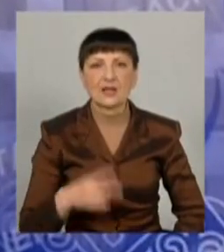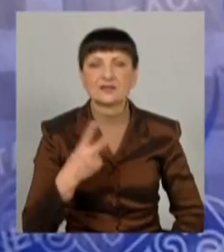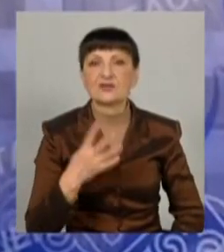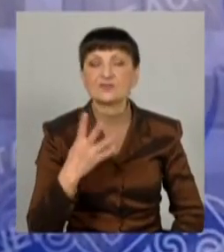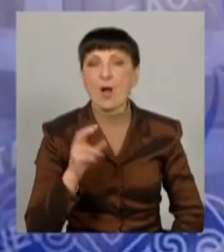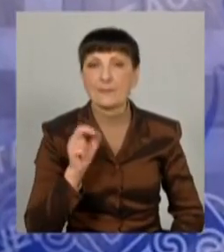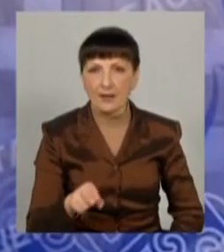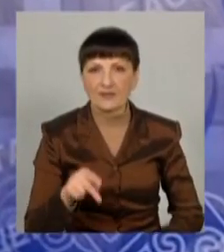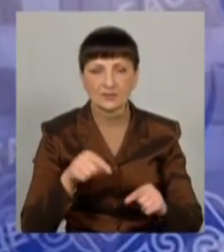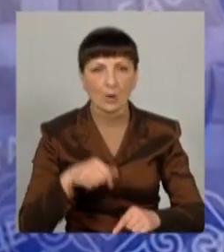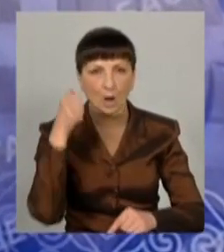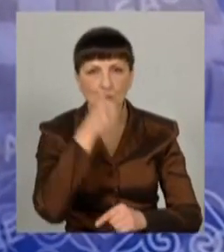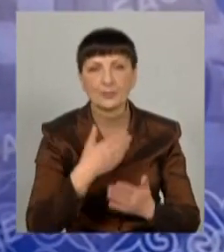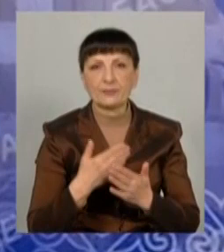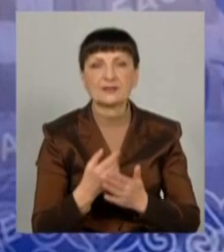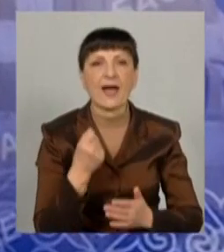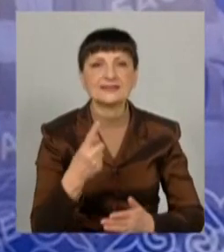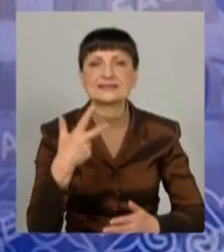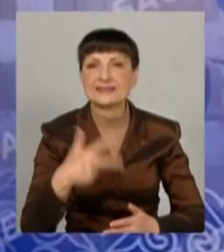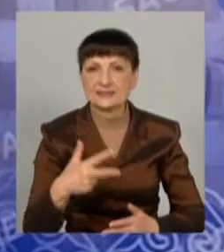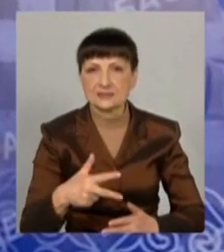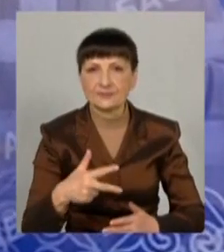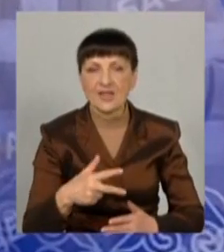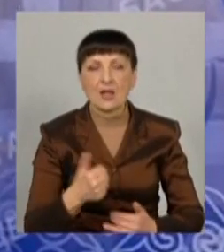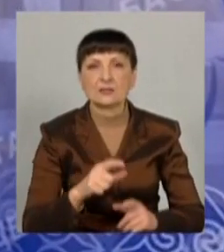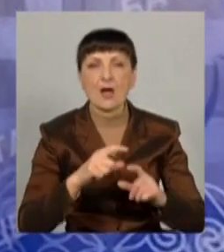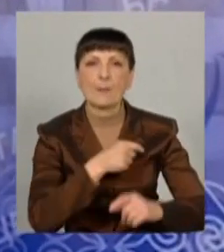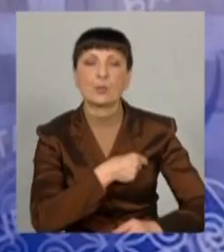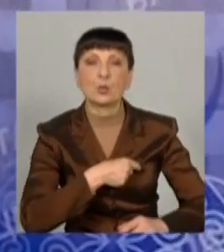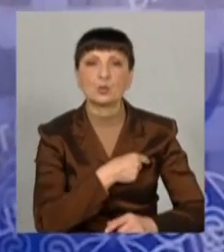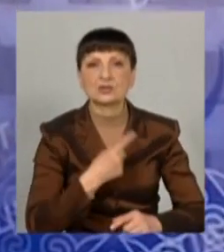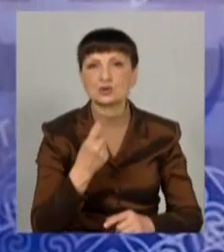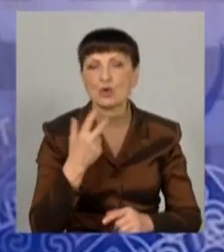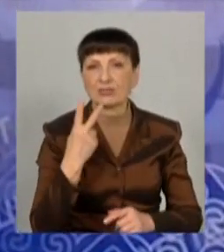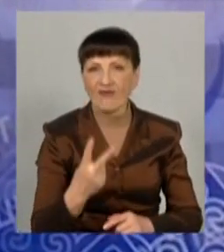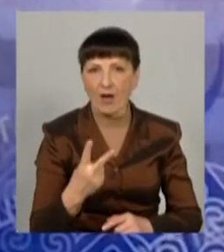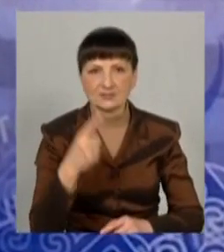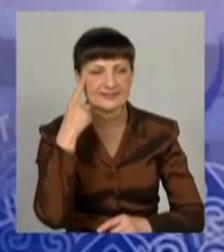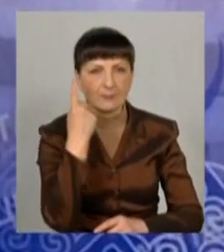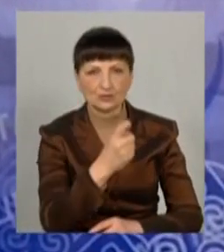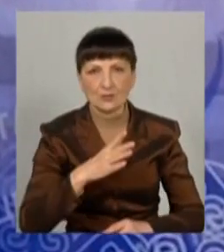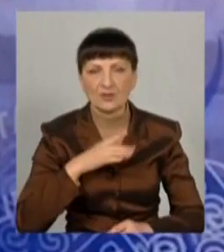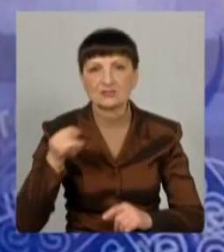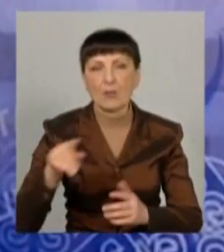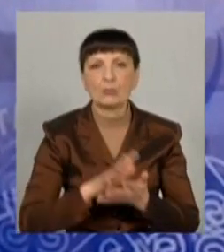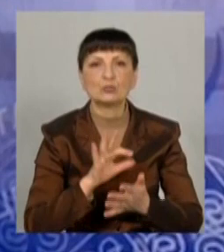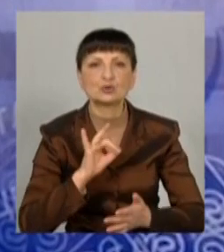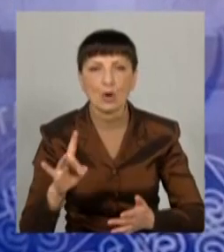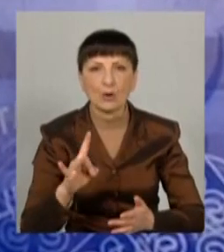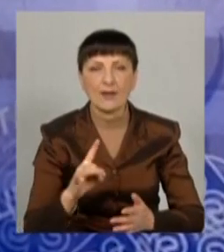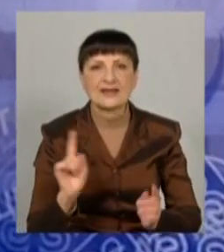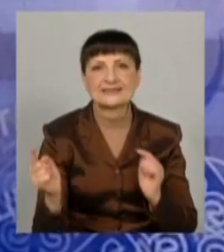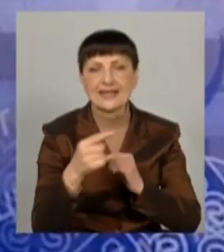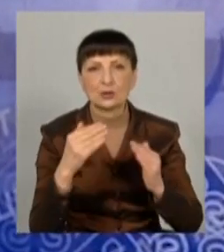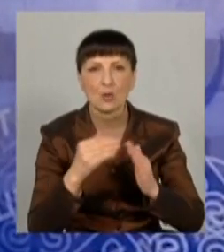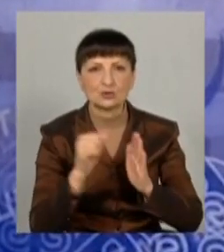24 апреля текущего года примерно в 11:30 часов на пульт оператора 102 поступило сообщение о том, что в мусорном баке сзади дома